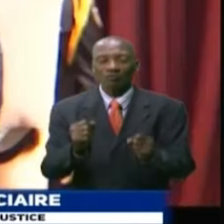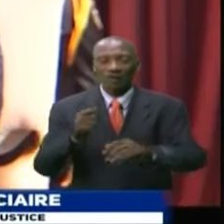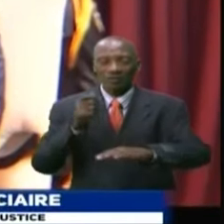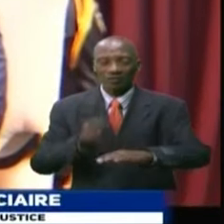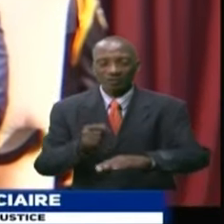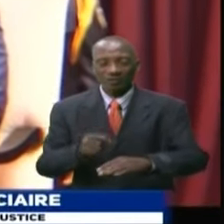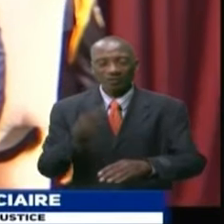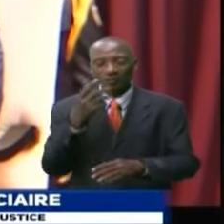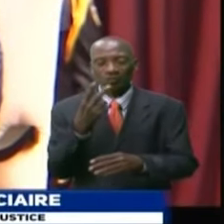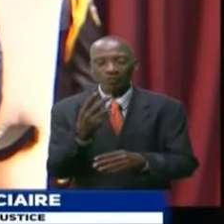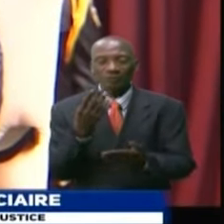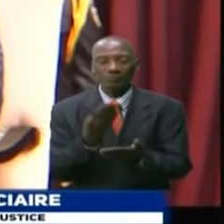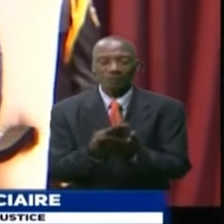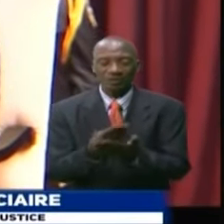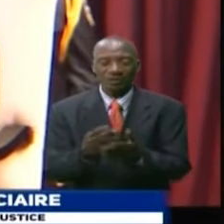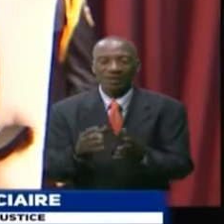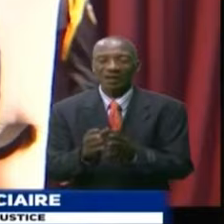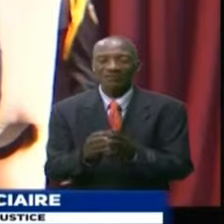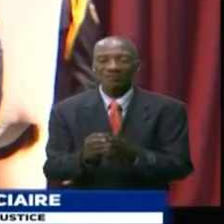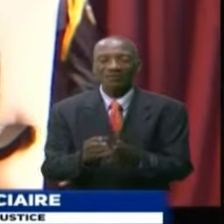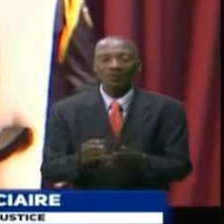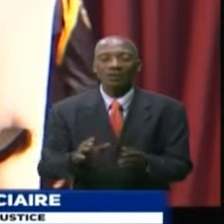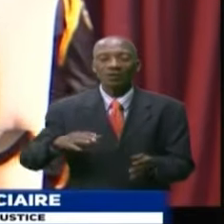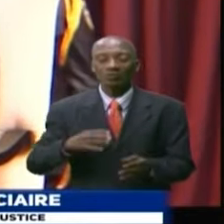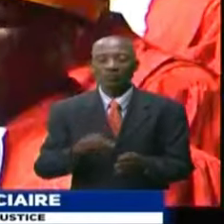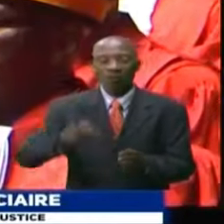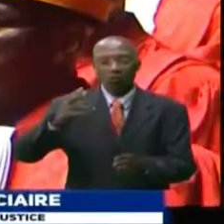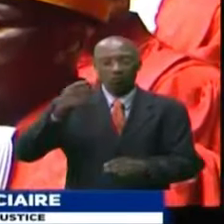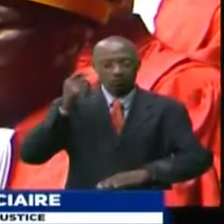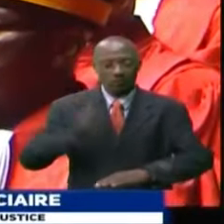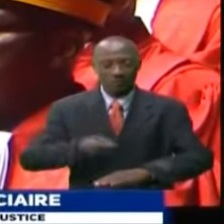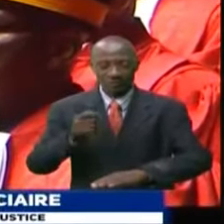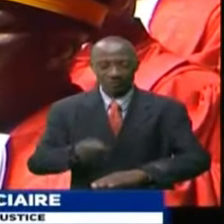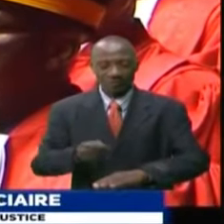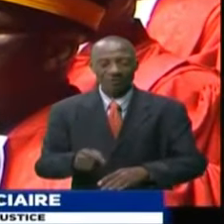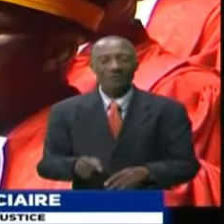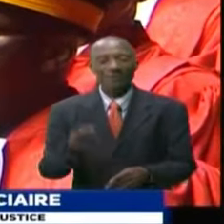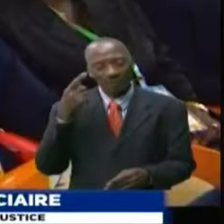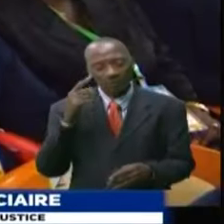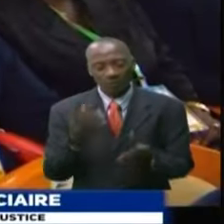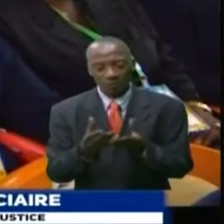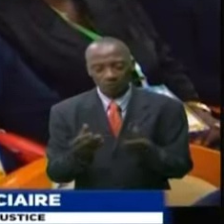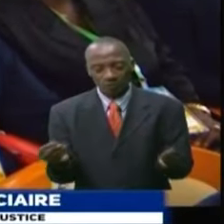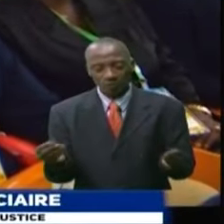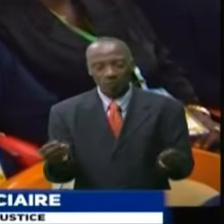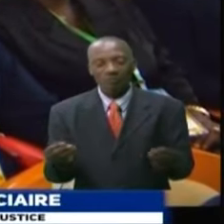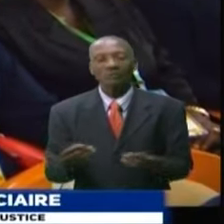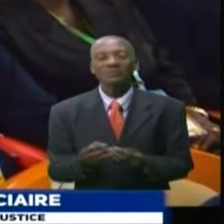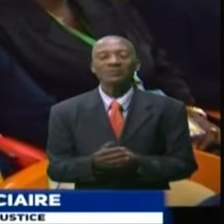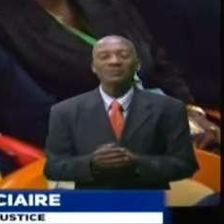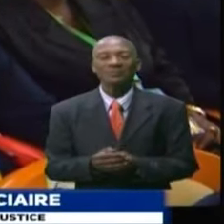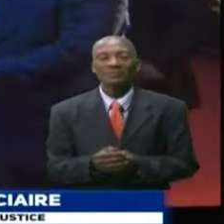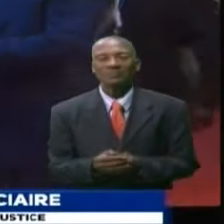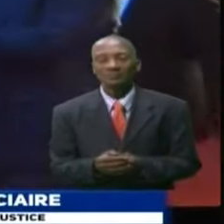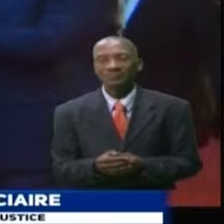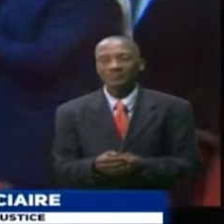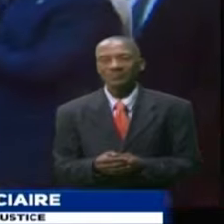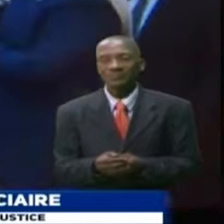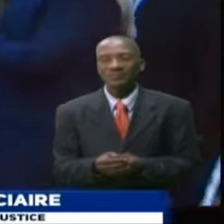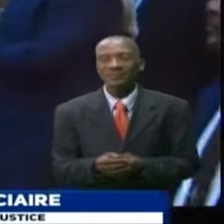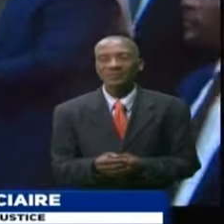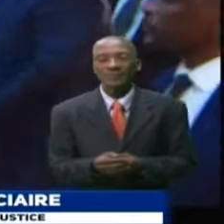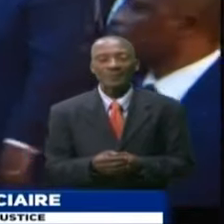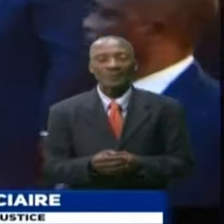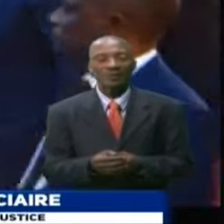budget élaboré par le Conseil supérieur de la magistrature est aussi une solution à prendre en considération. C'est dans une bonne